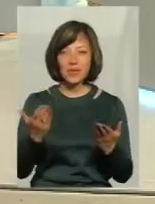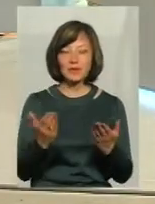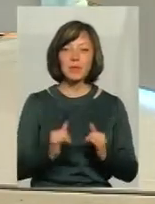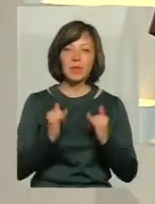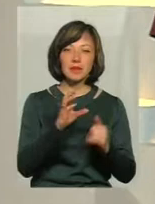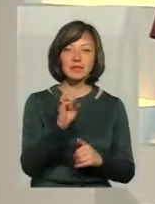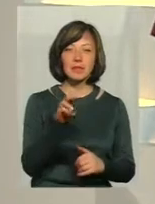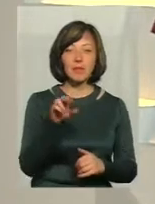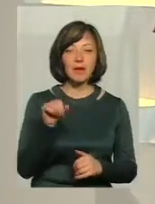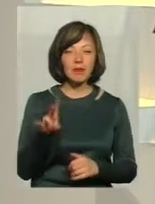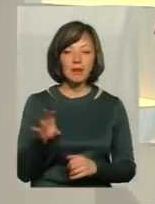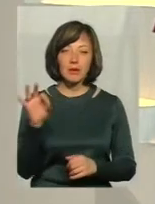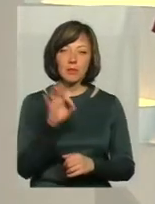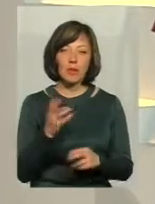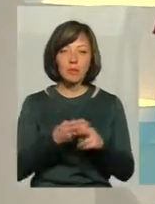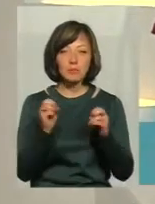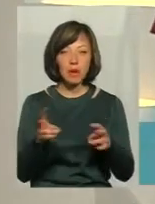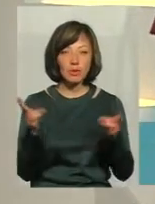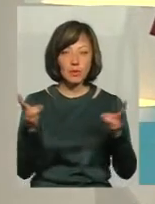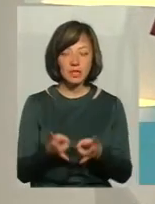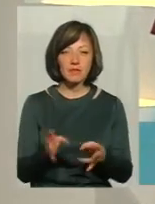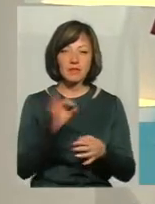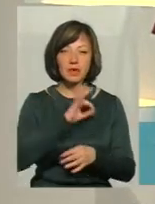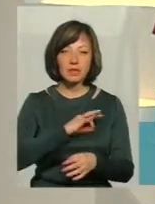Степане. Про безпеку і доцільність використання